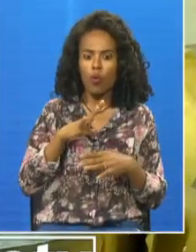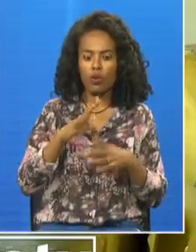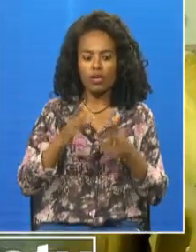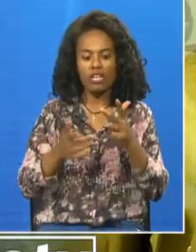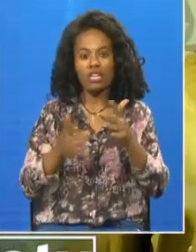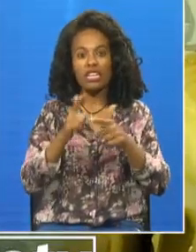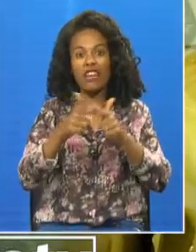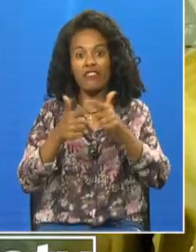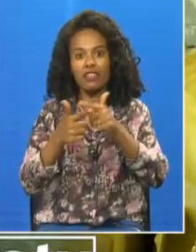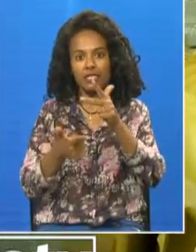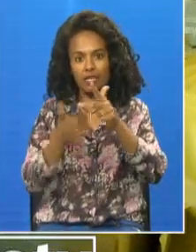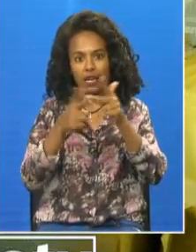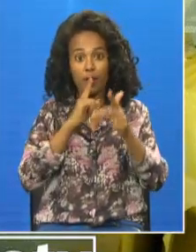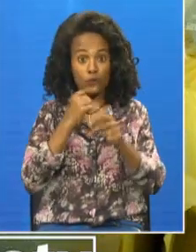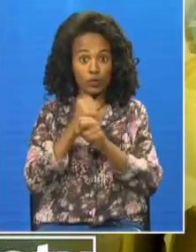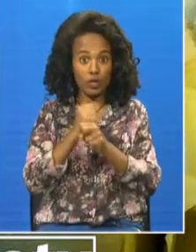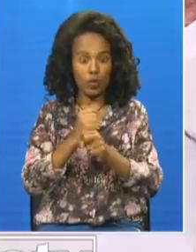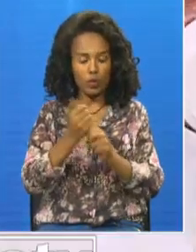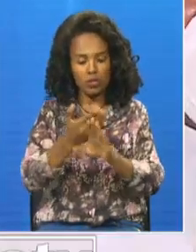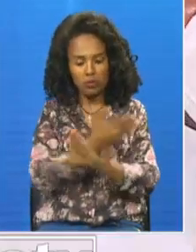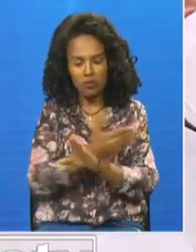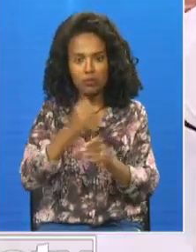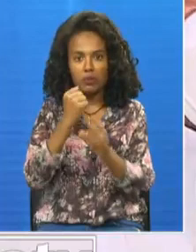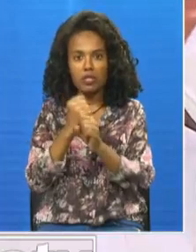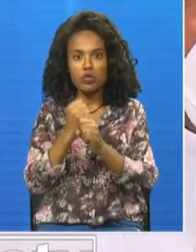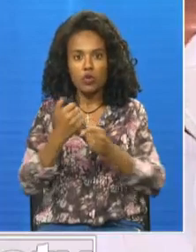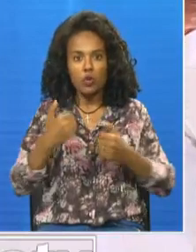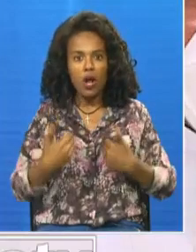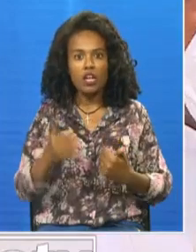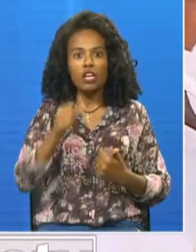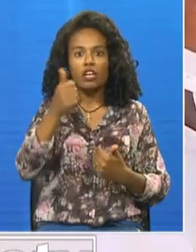300 ድረስ ናሙናዎች ምርምር ይደረግባቸዋል።